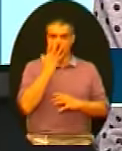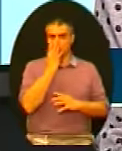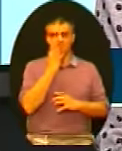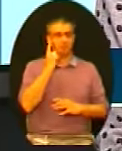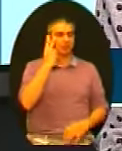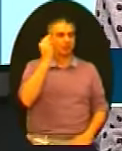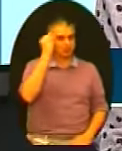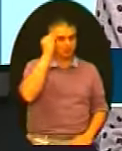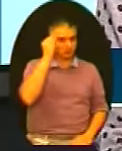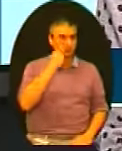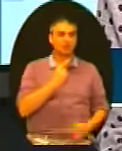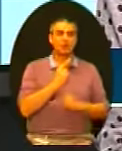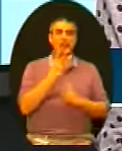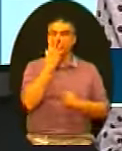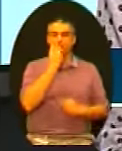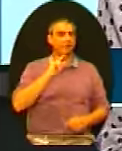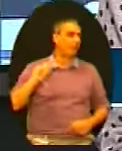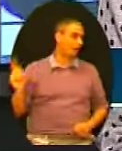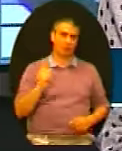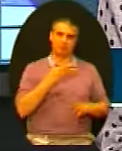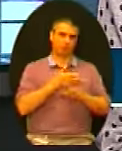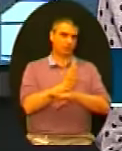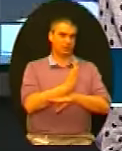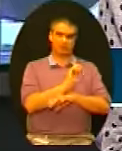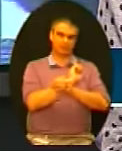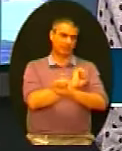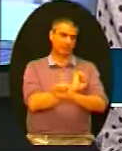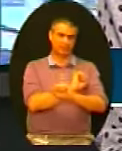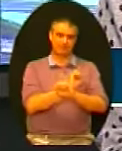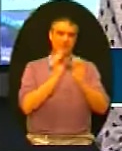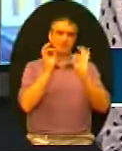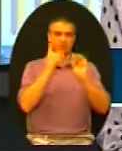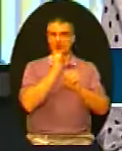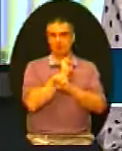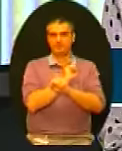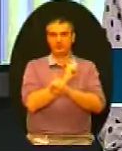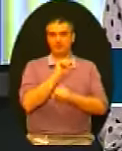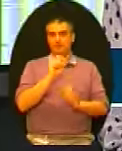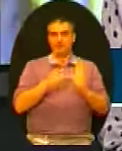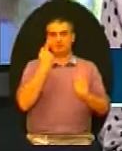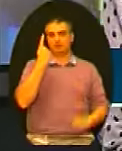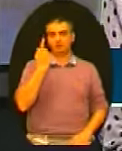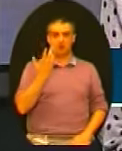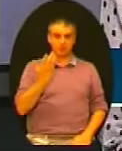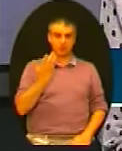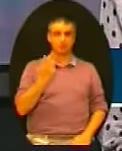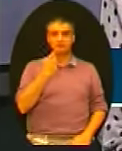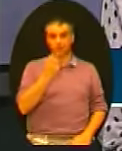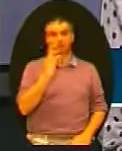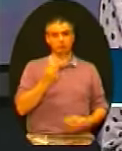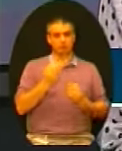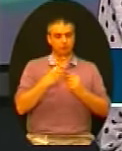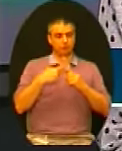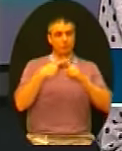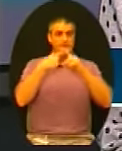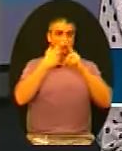כדאי לזכור שזה רגע עצוב לכל מי שנכנס למאסר, בוודאי למאסר ראשון. ופה יש